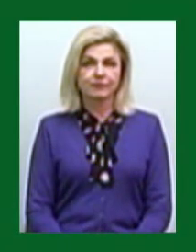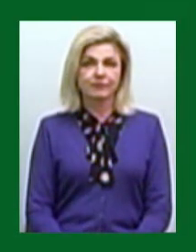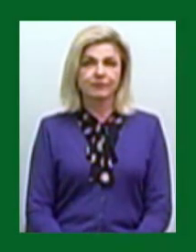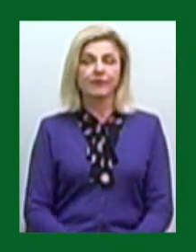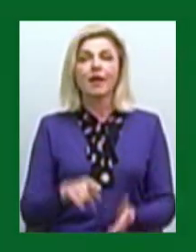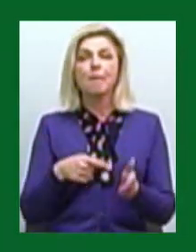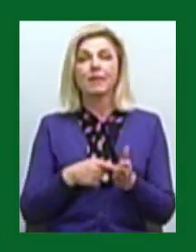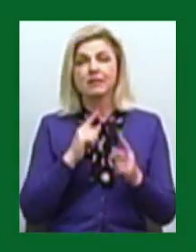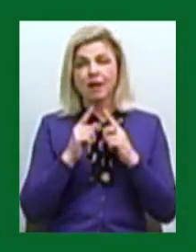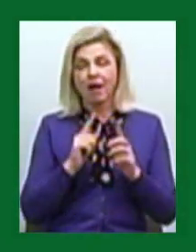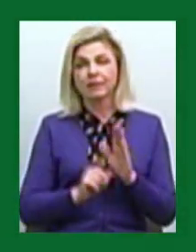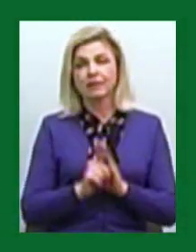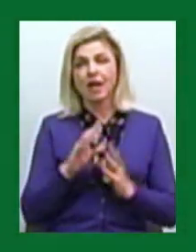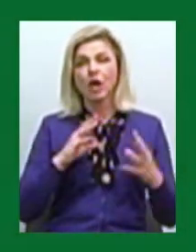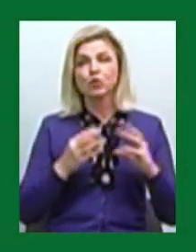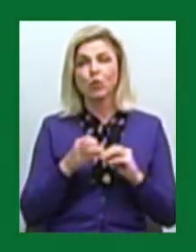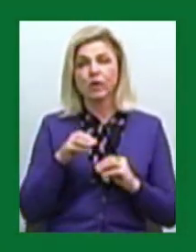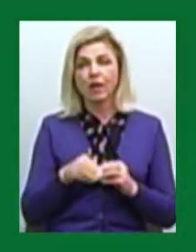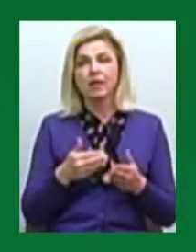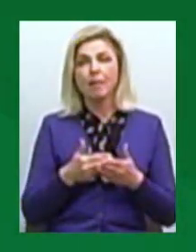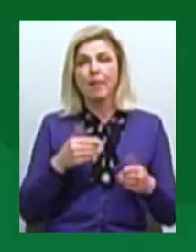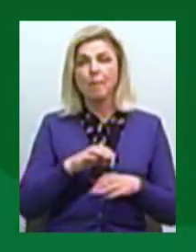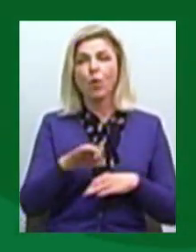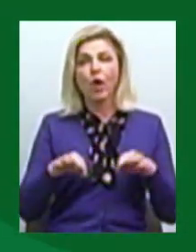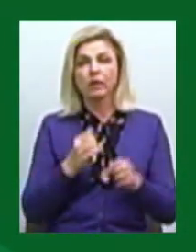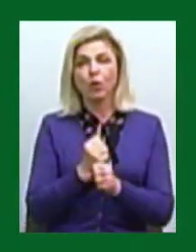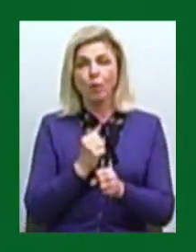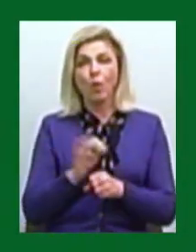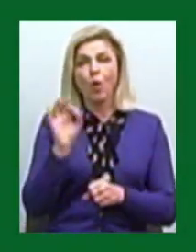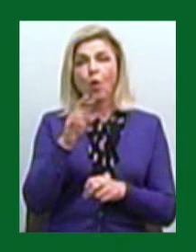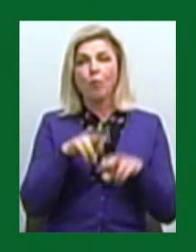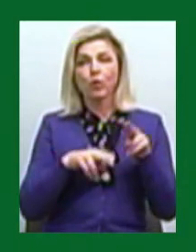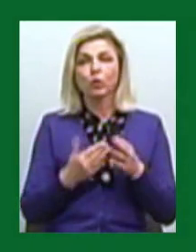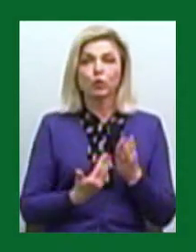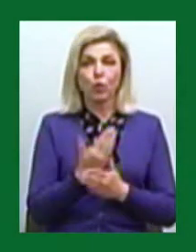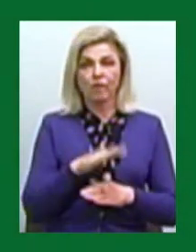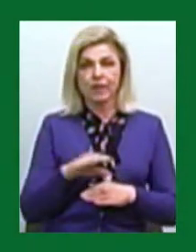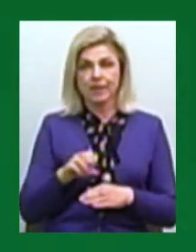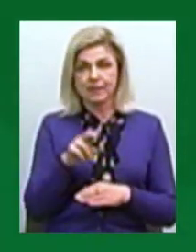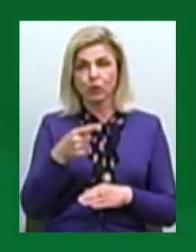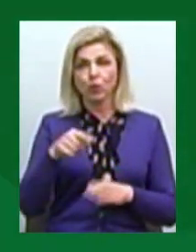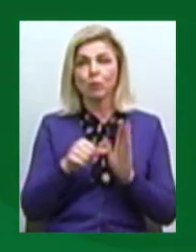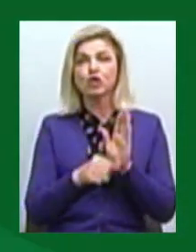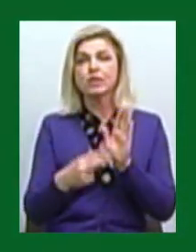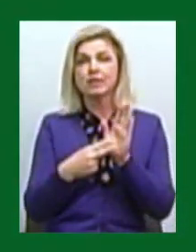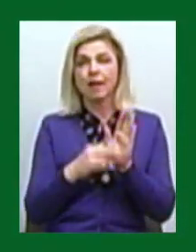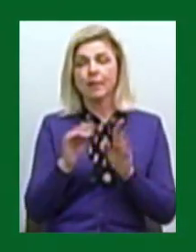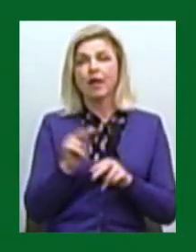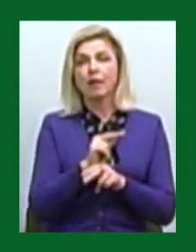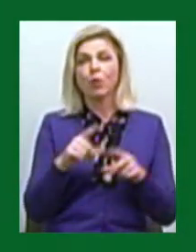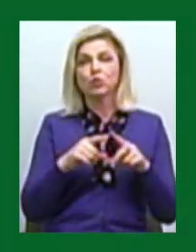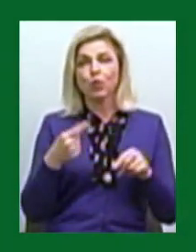У міськраді презентували результати передпроєктних робіт щодо будівництва нового дитячого садочку номер 67 та реконструкції школи